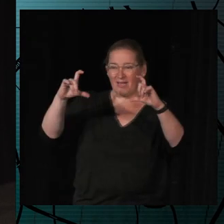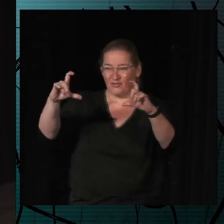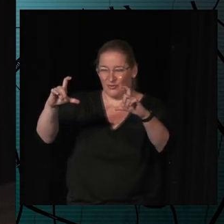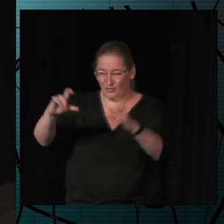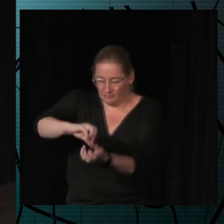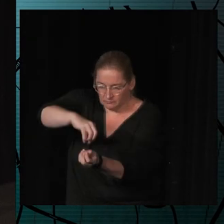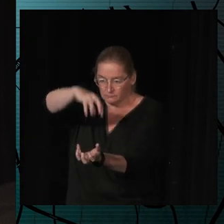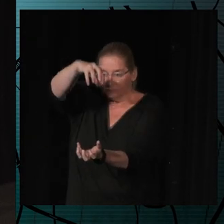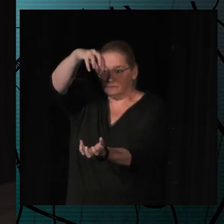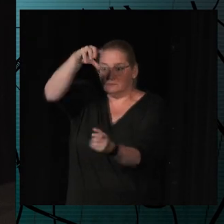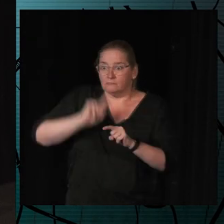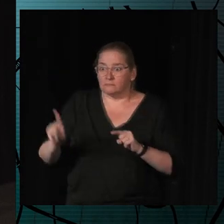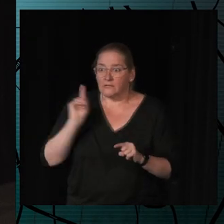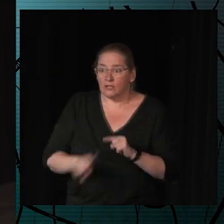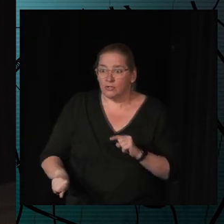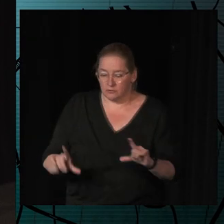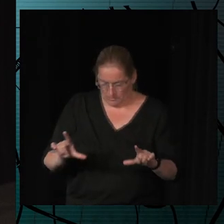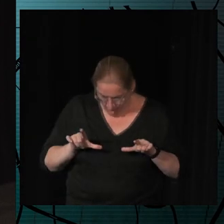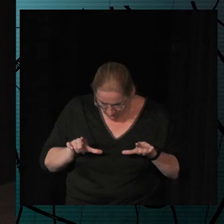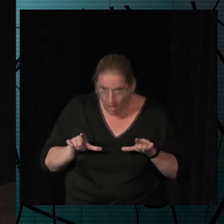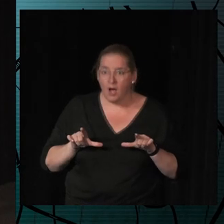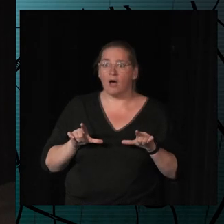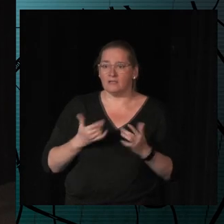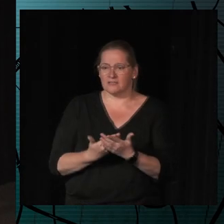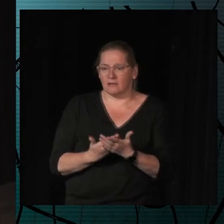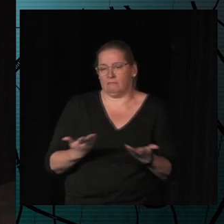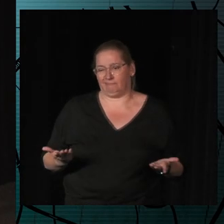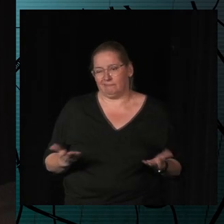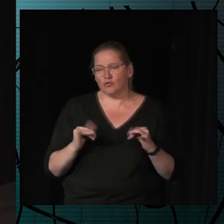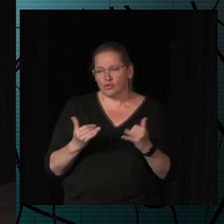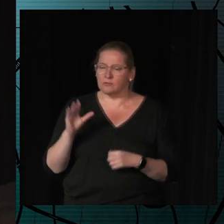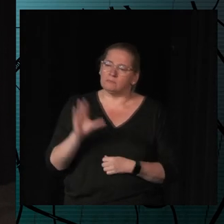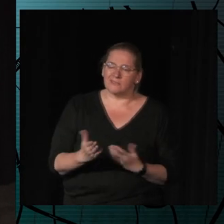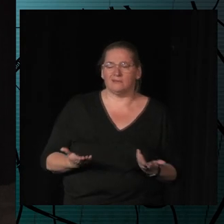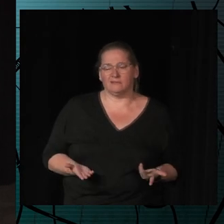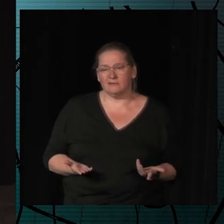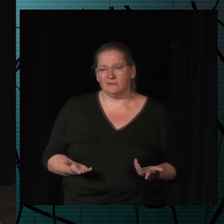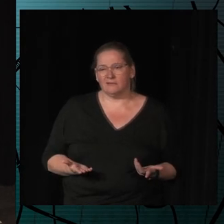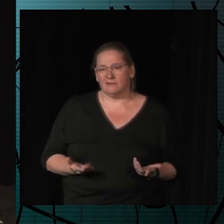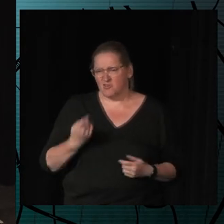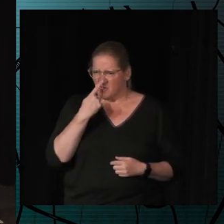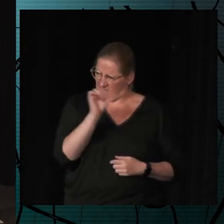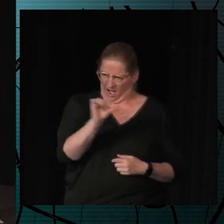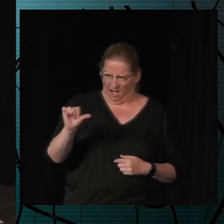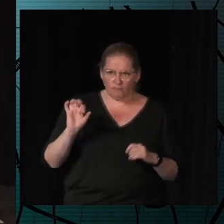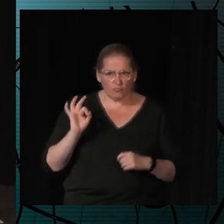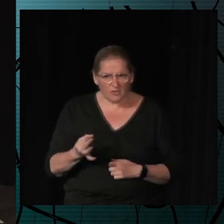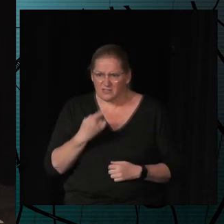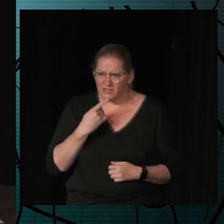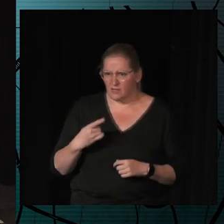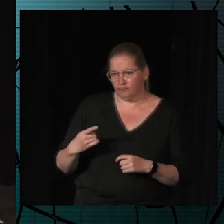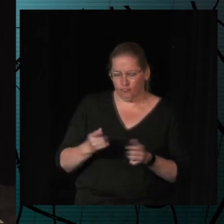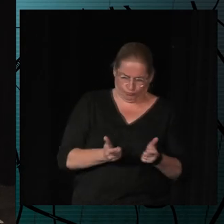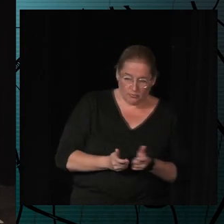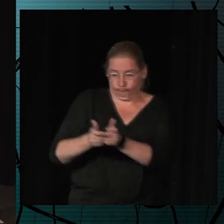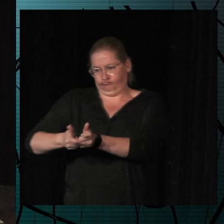vérités ou des des des spectres et autres et donc on est on est vraiment sur un de ces jeux qui je pense que c'est double a on va dire c'est vraiment une production de de taille